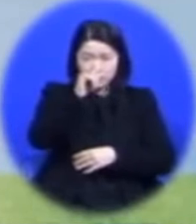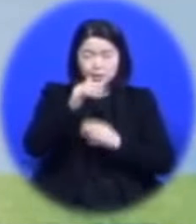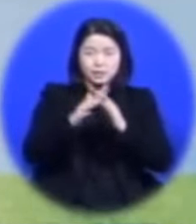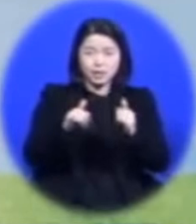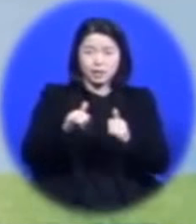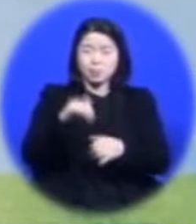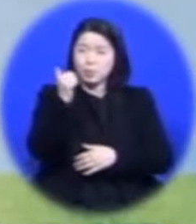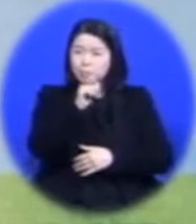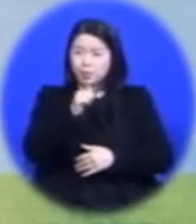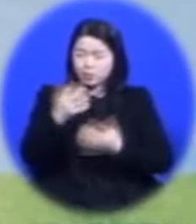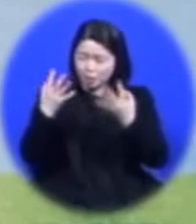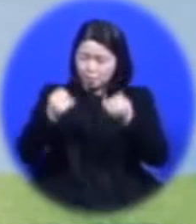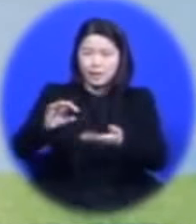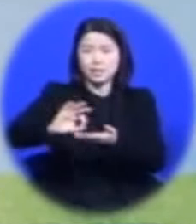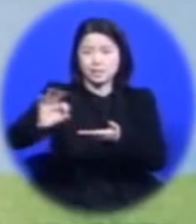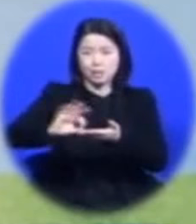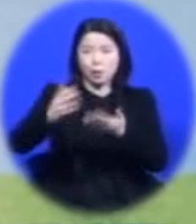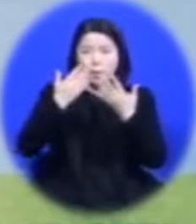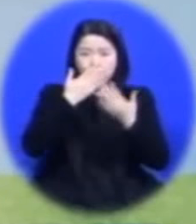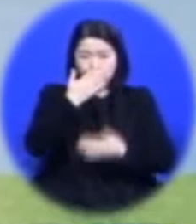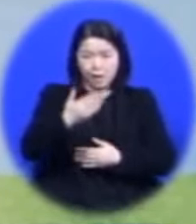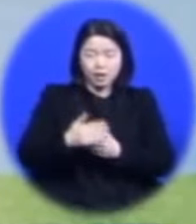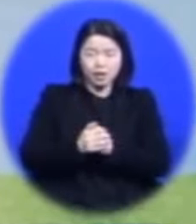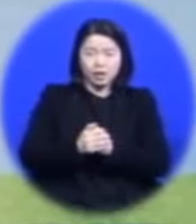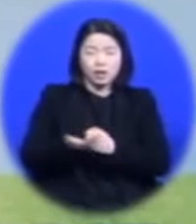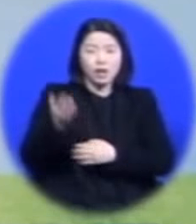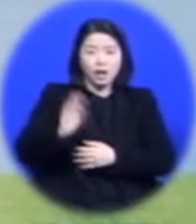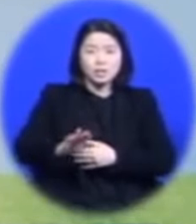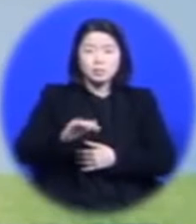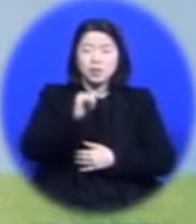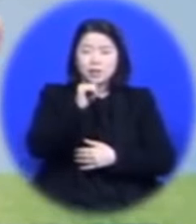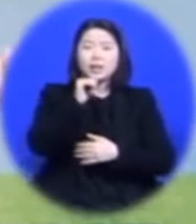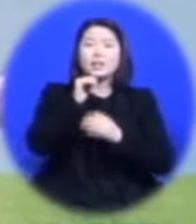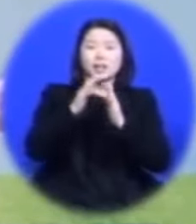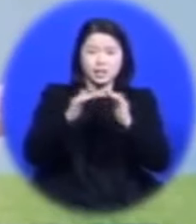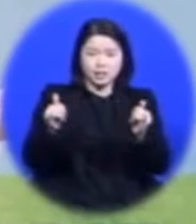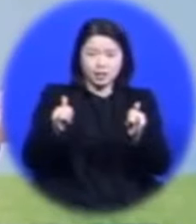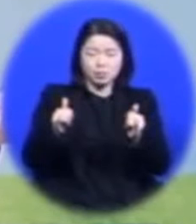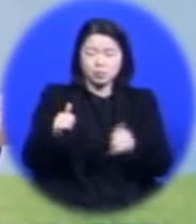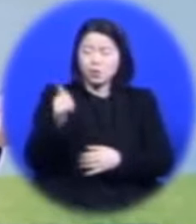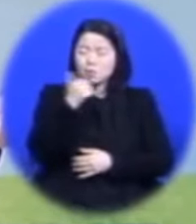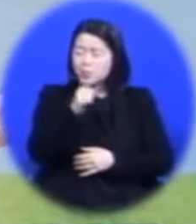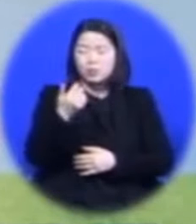변호사를 많이 쓸 수 있어요 가난한 사람은 변호사